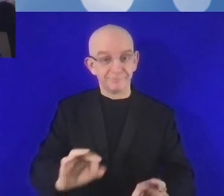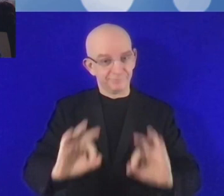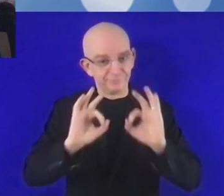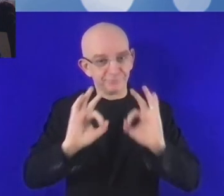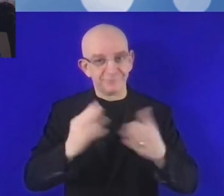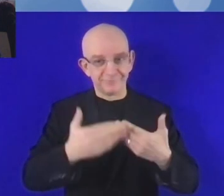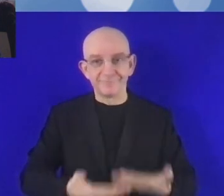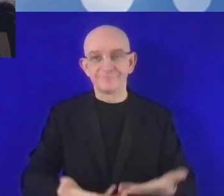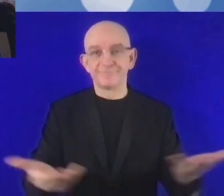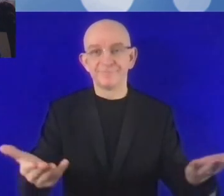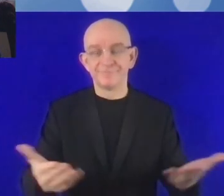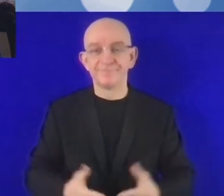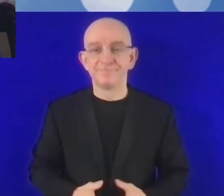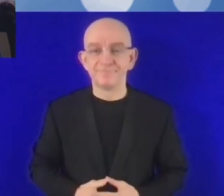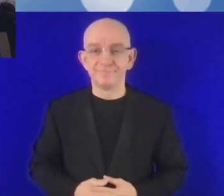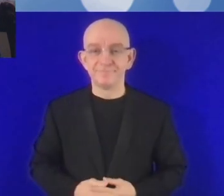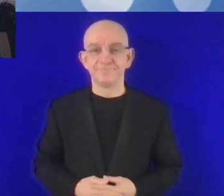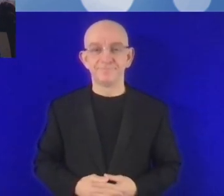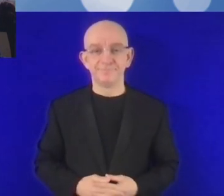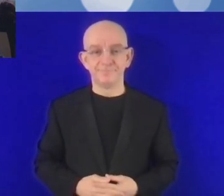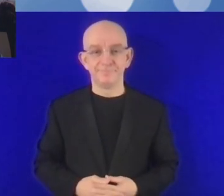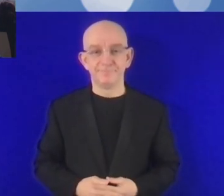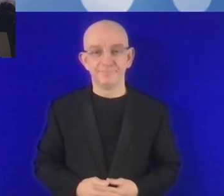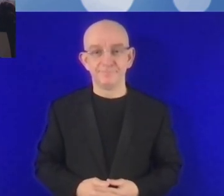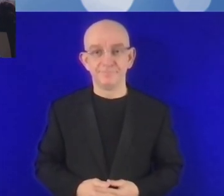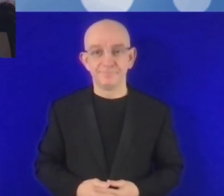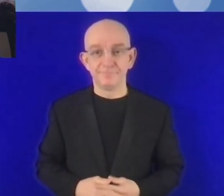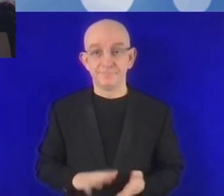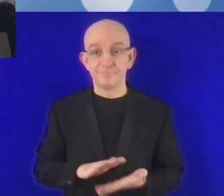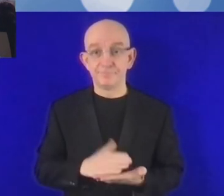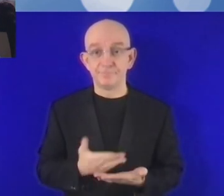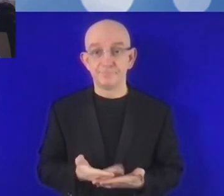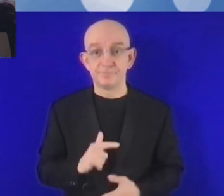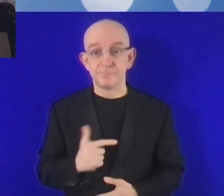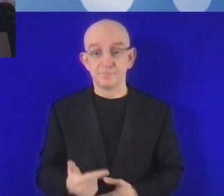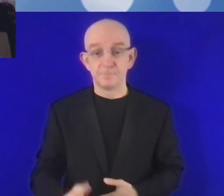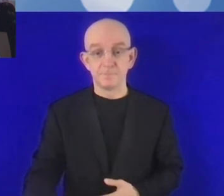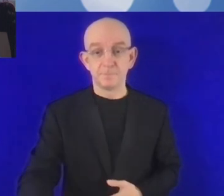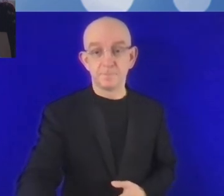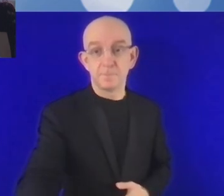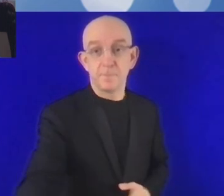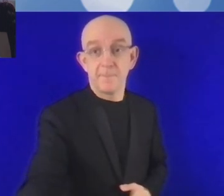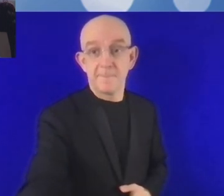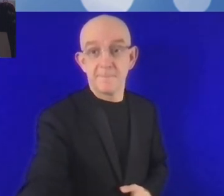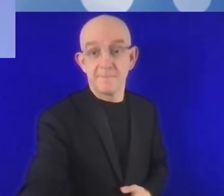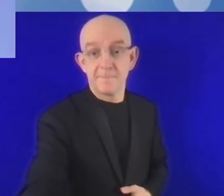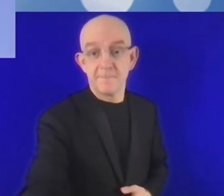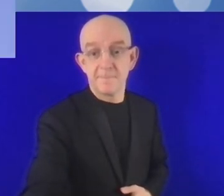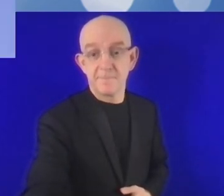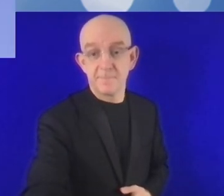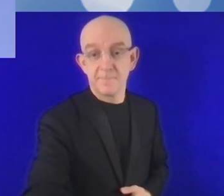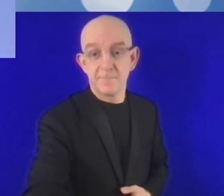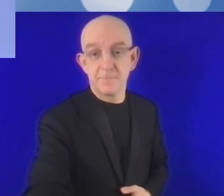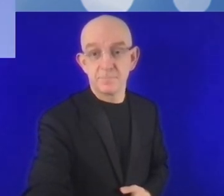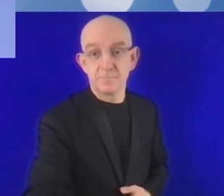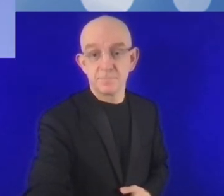станет ценным, беспечным, инклюзивным и опирающимся на взаимодоверие местом. Благодарю за внимание.